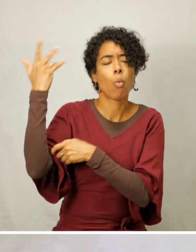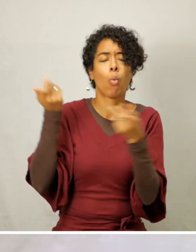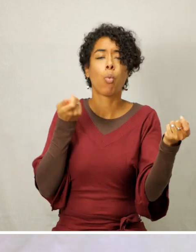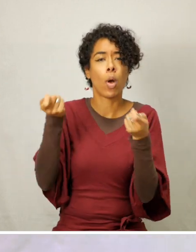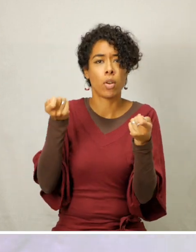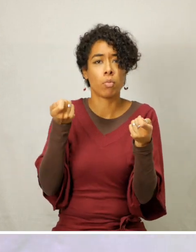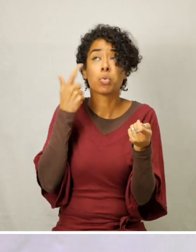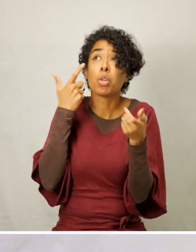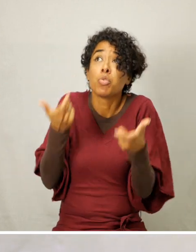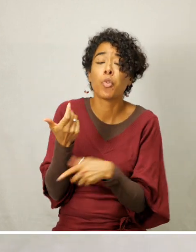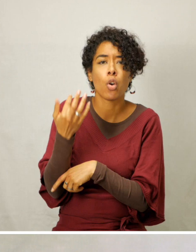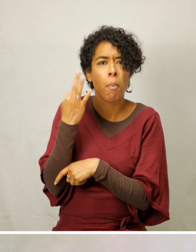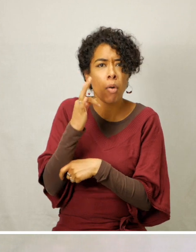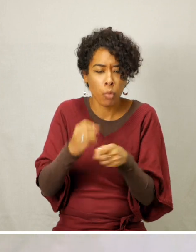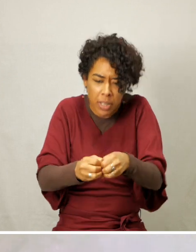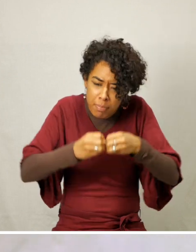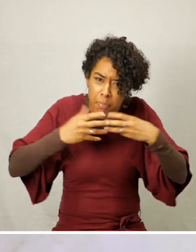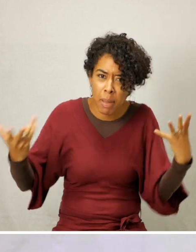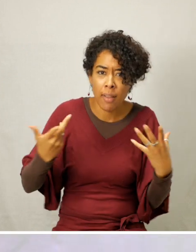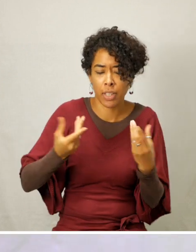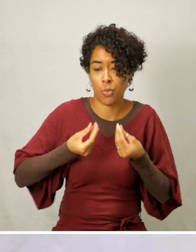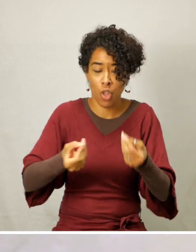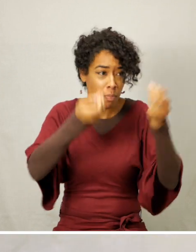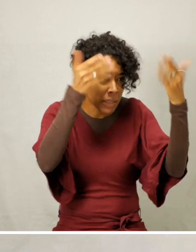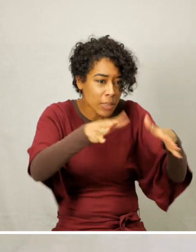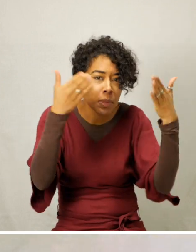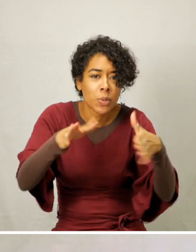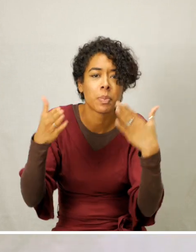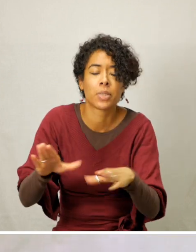des bénédictions pour ceux qui nous entourent. Seigneur, merci de bénir tous ceux qui